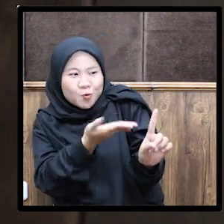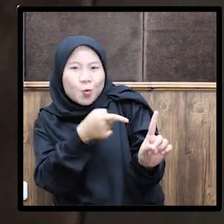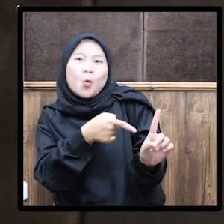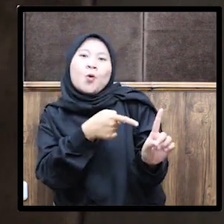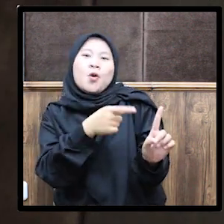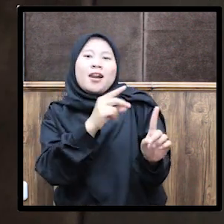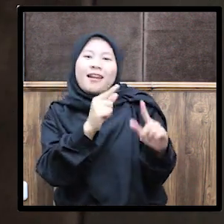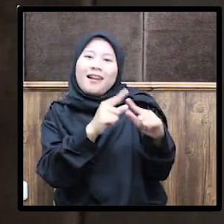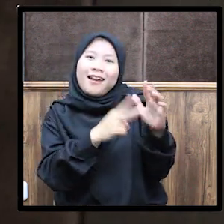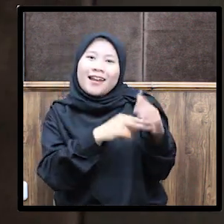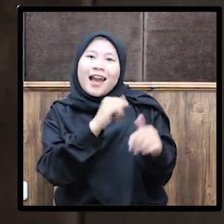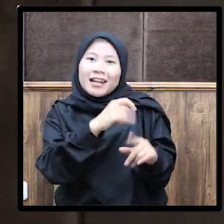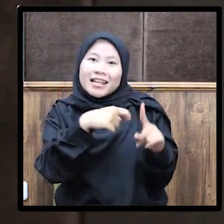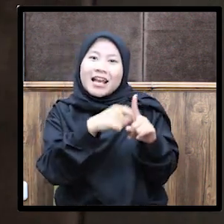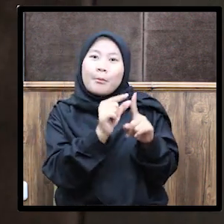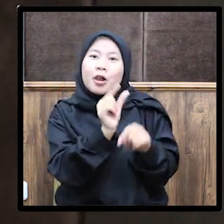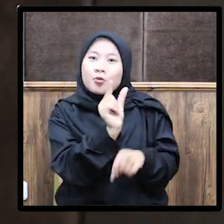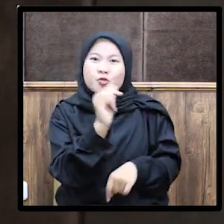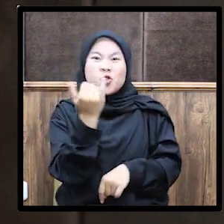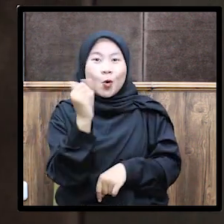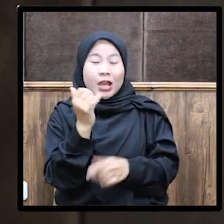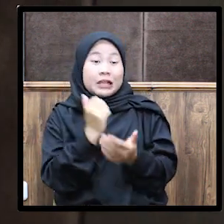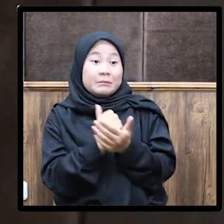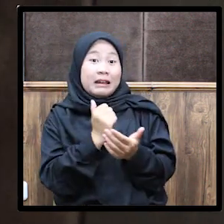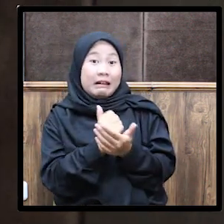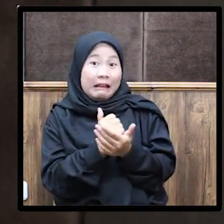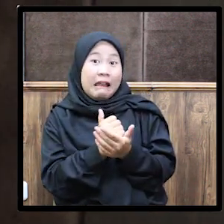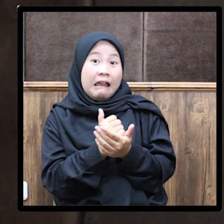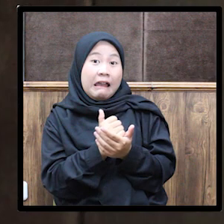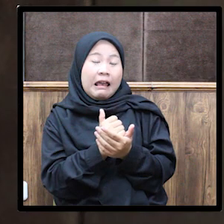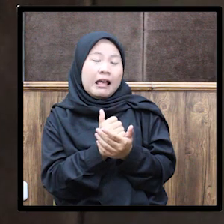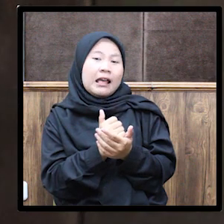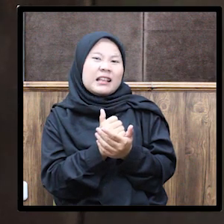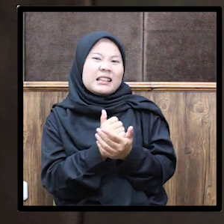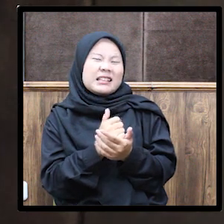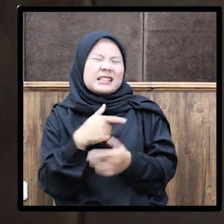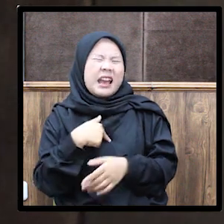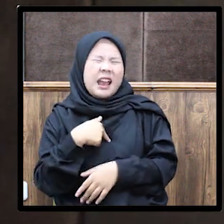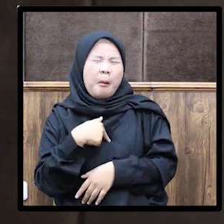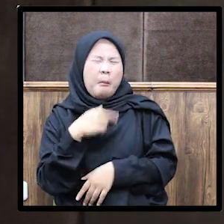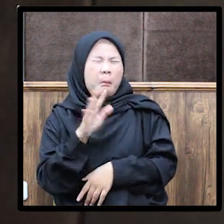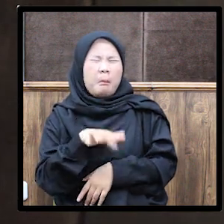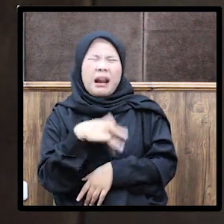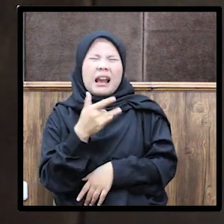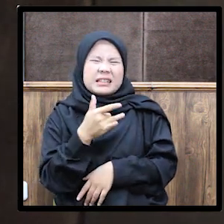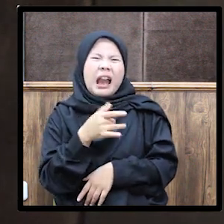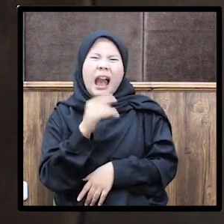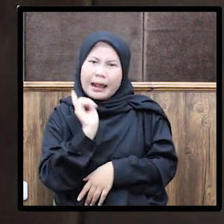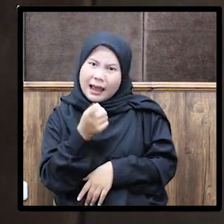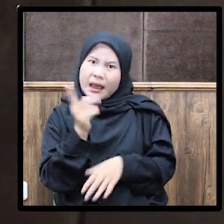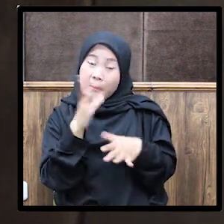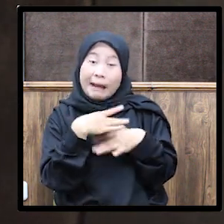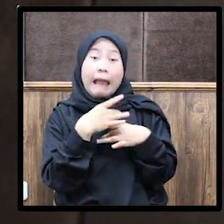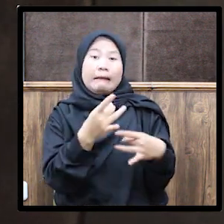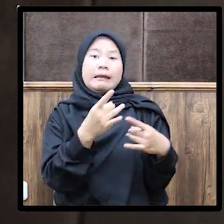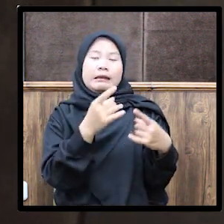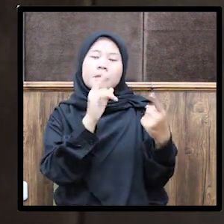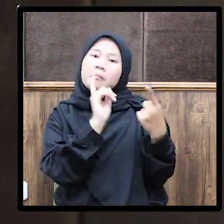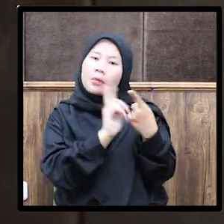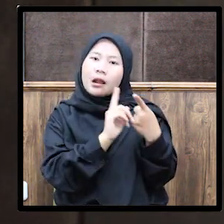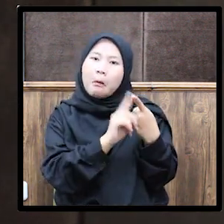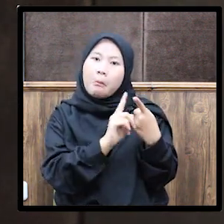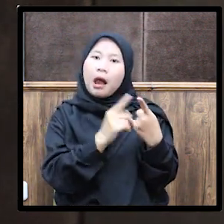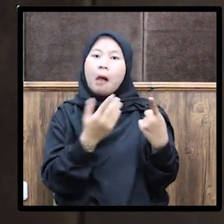DIY. Tapi saya rasa yang menarik sebenarnya yang pertama